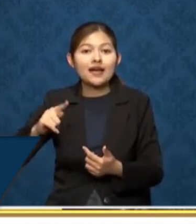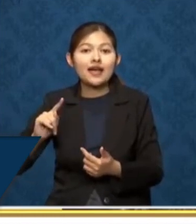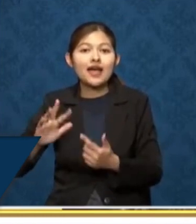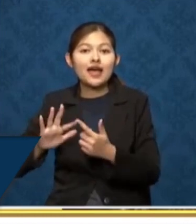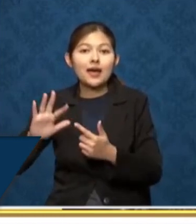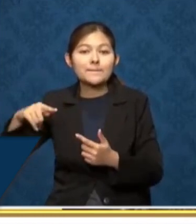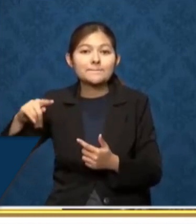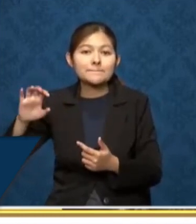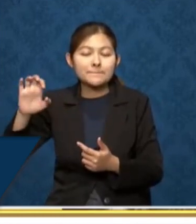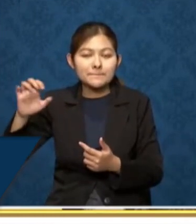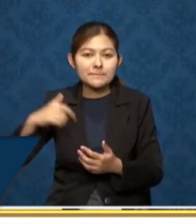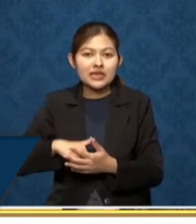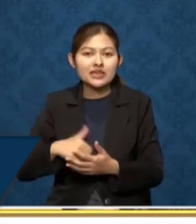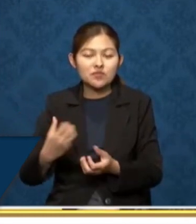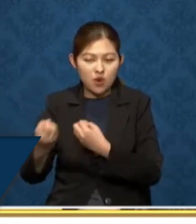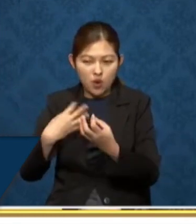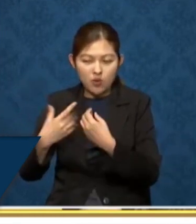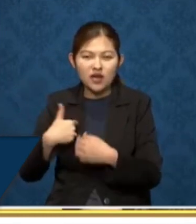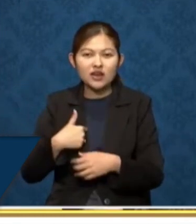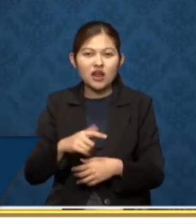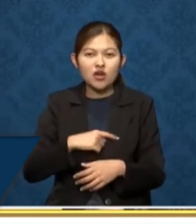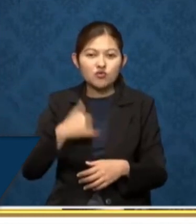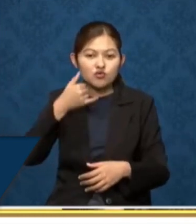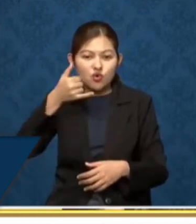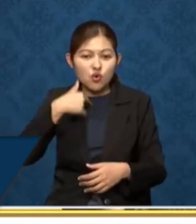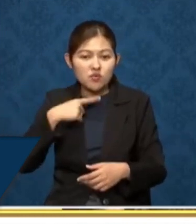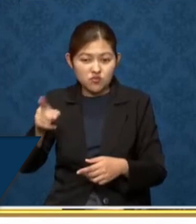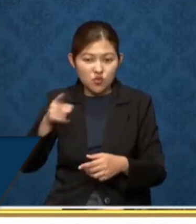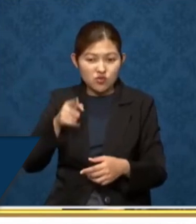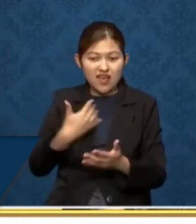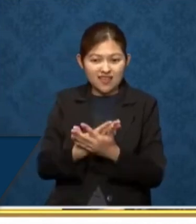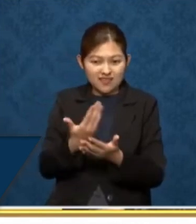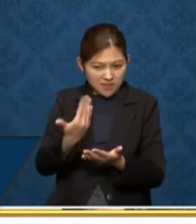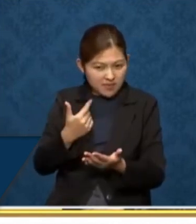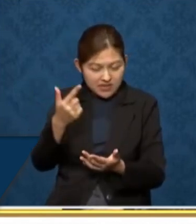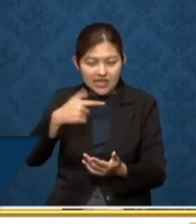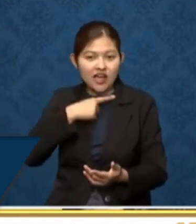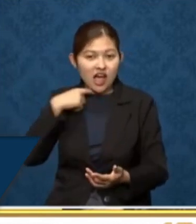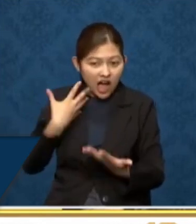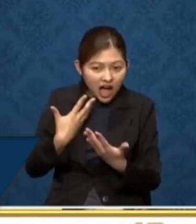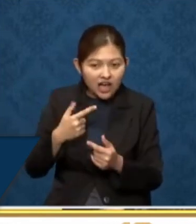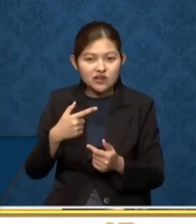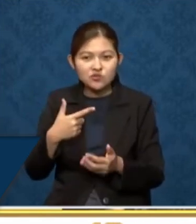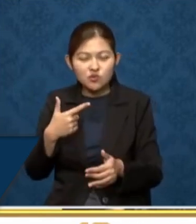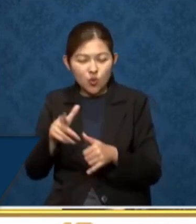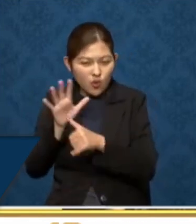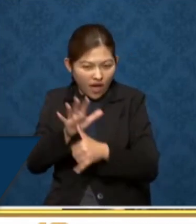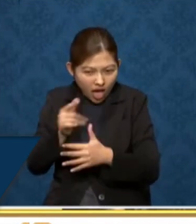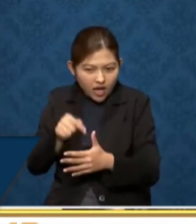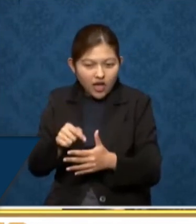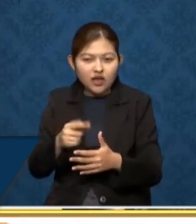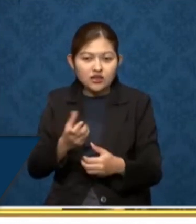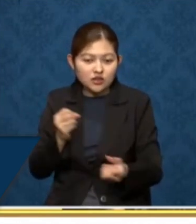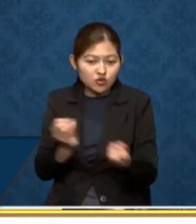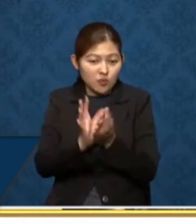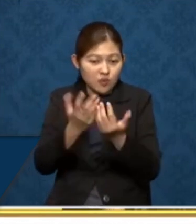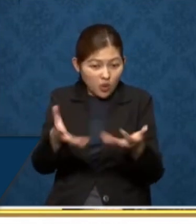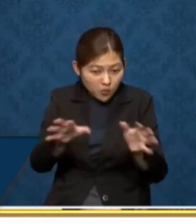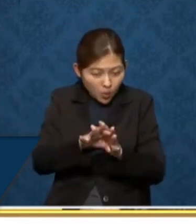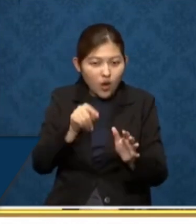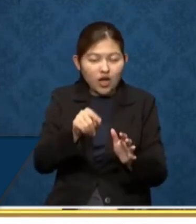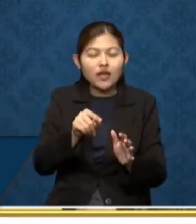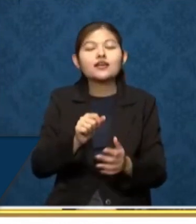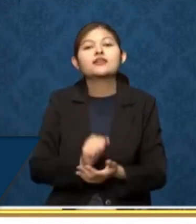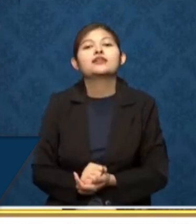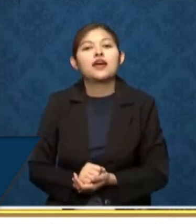เรื่องของเงินกู้นอกระบบโทรมาขู่ฆ่าขู่ทำร้ายร่างกายขู่เอาชีวิตขู่ทำร้ายครอบครัวค่ะ จ